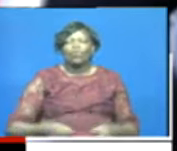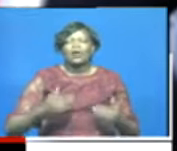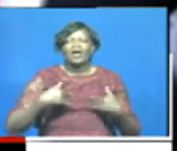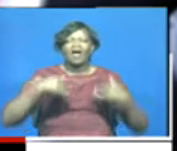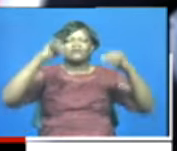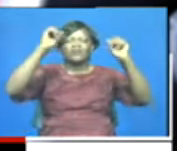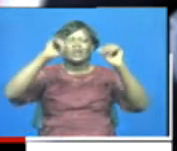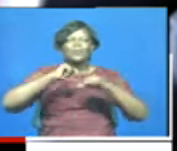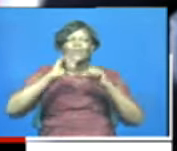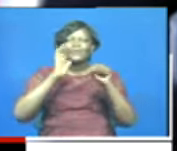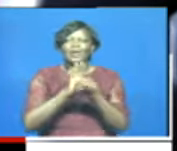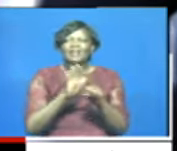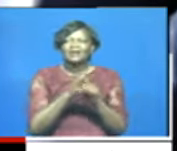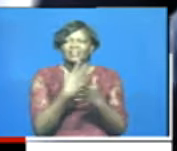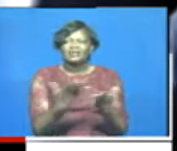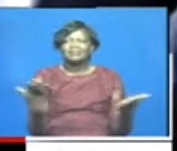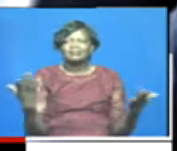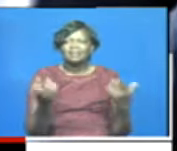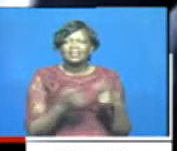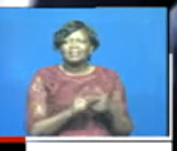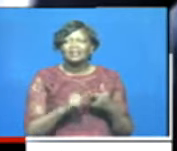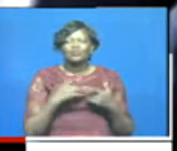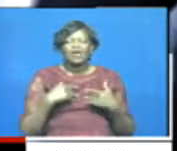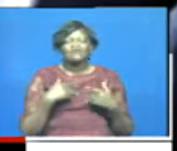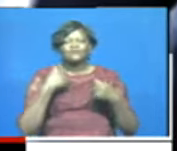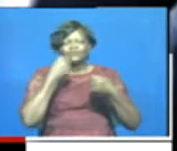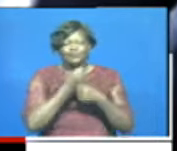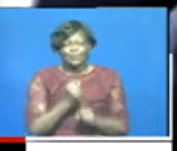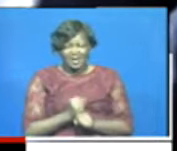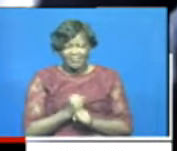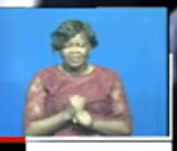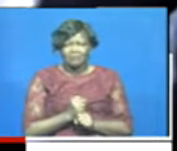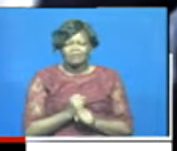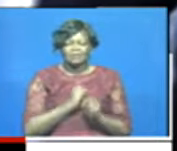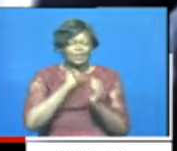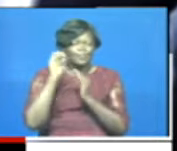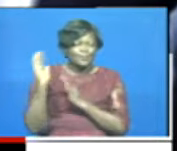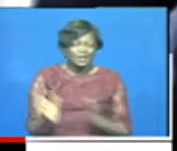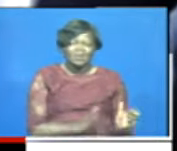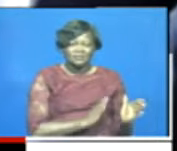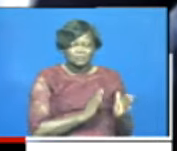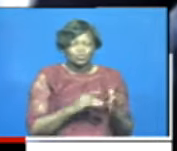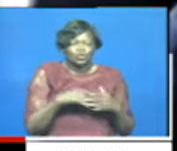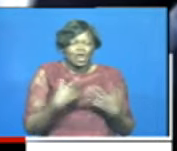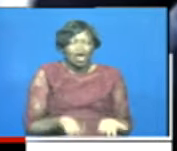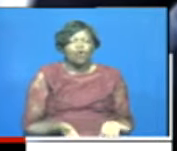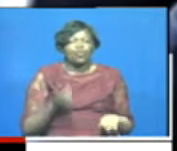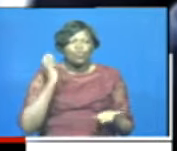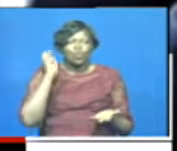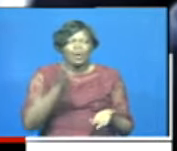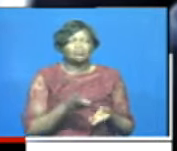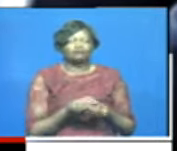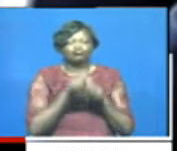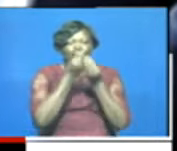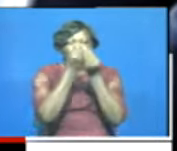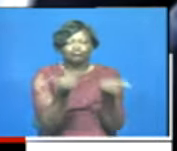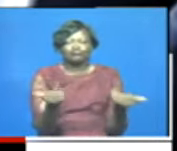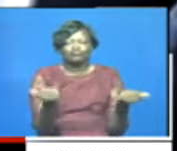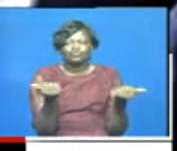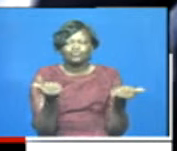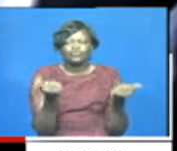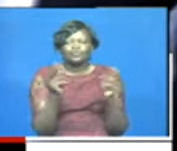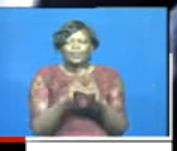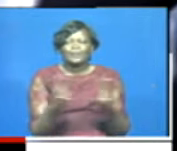mambo mengi na pia tukatengeneza mikakati ya vile tutashughulikia